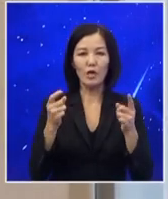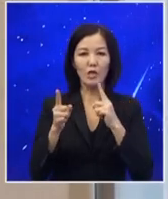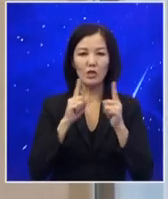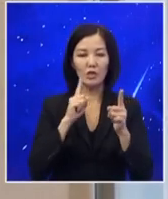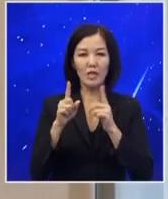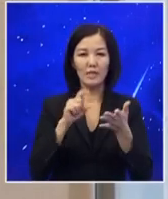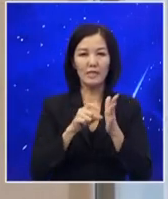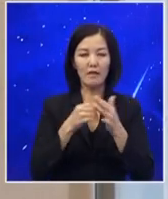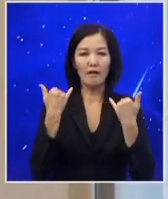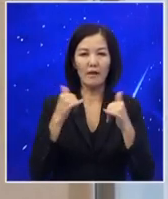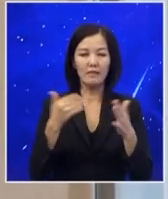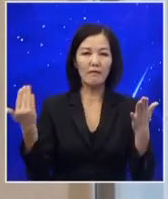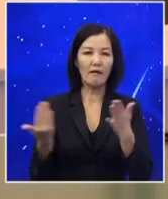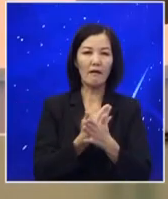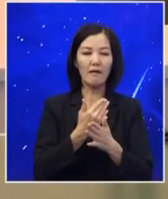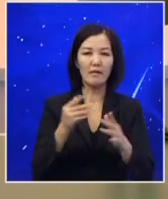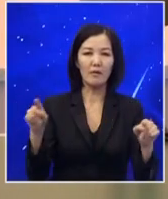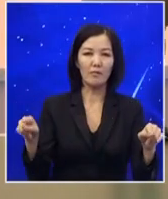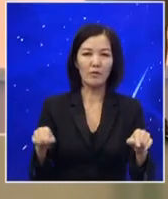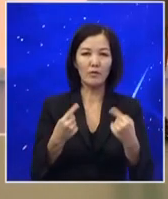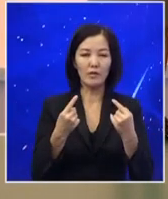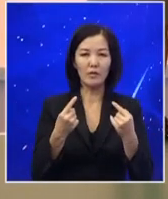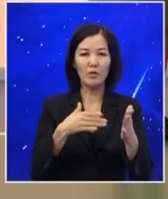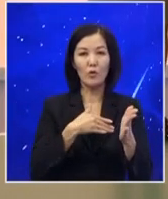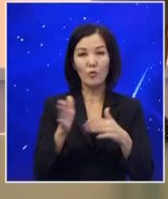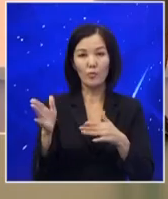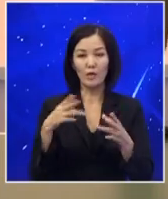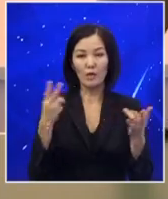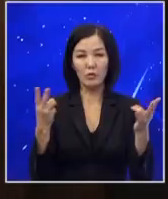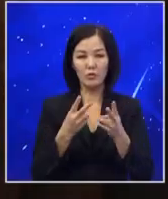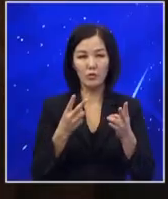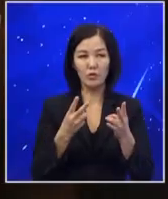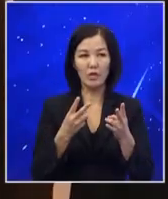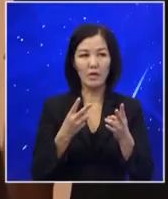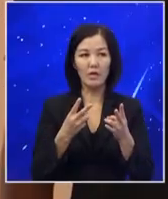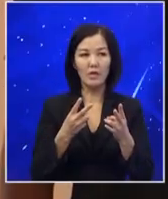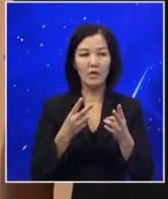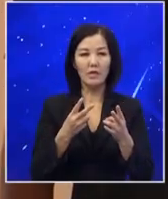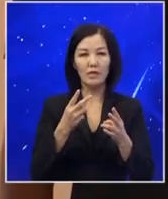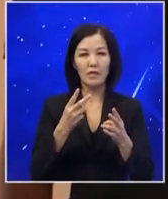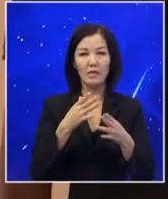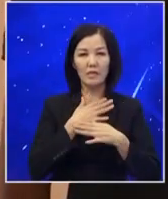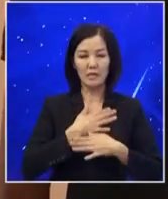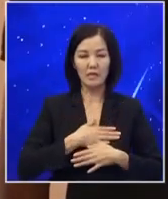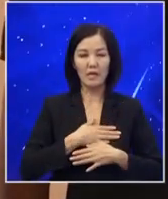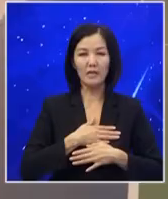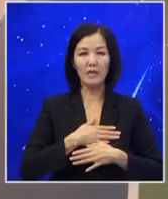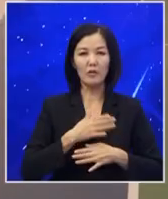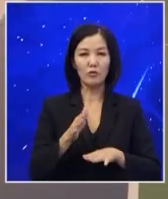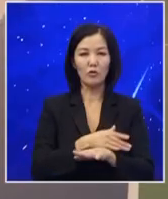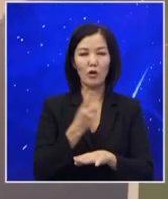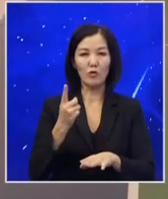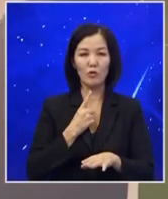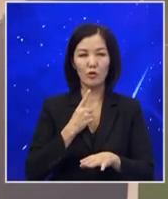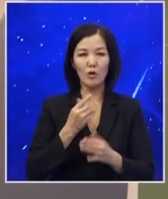және асхана қайта жаңғыруға жарамсыз деп танылды. Сұраулы көзбен қараған жұрт іштен тынған еді. Көп күтті. күттірмеді.